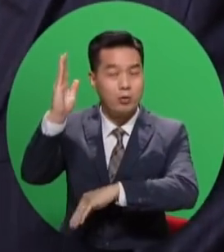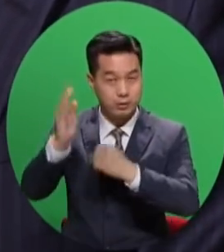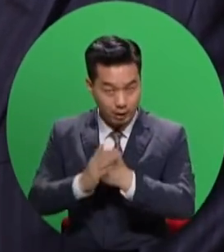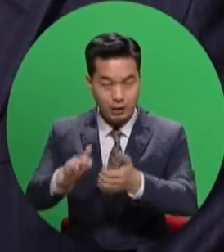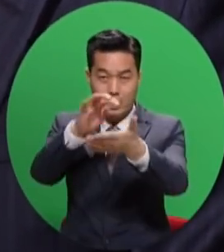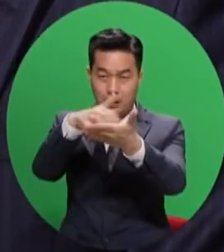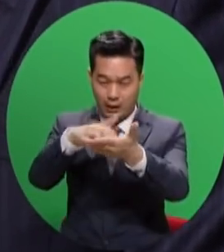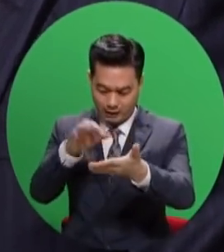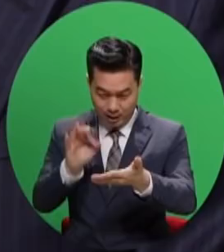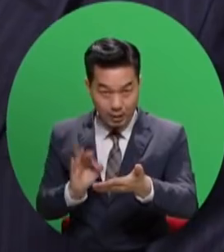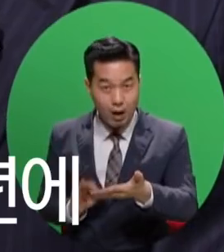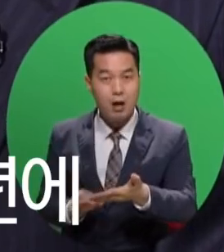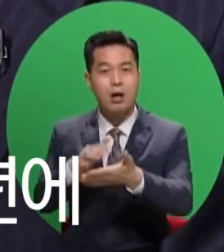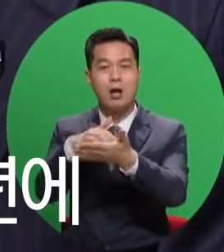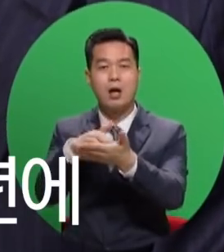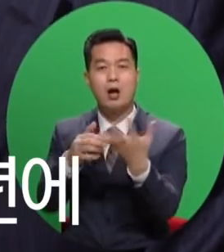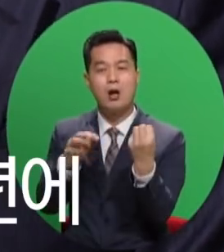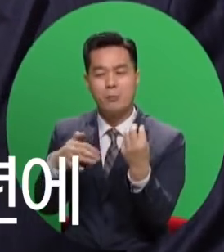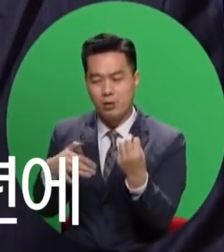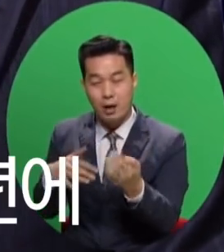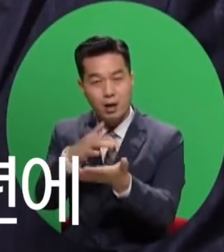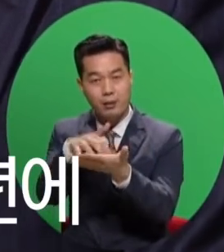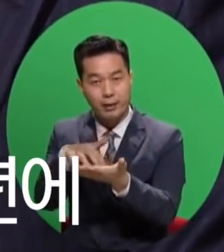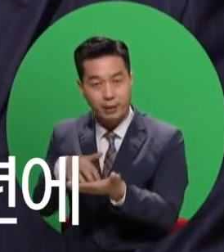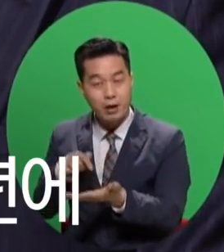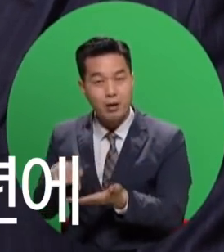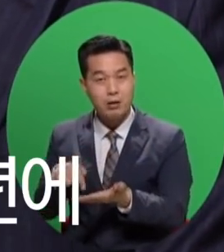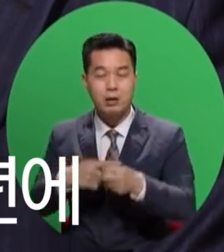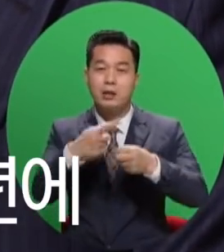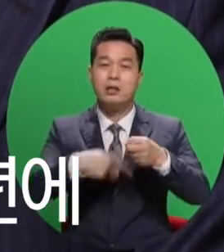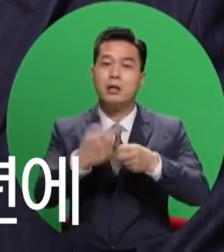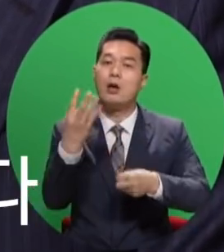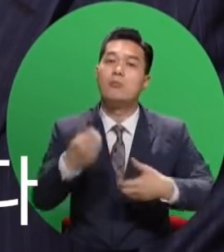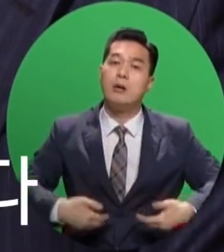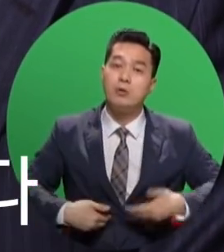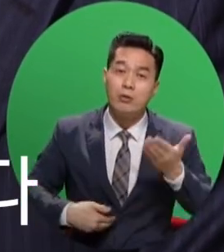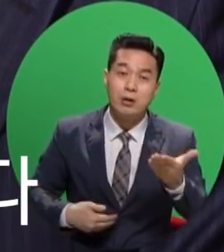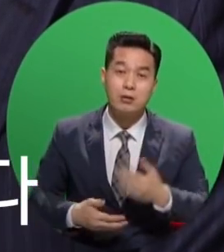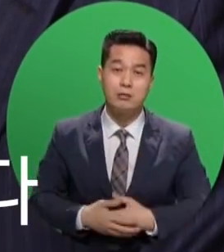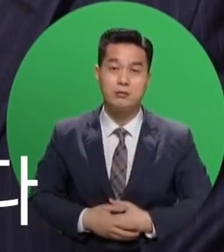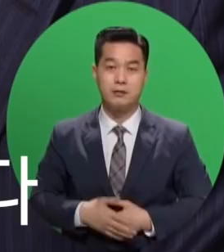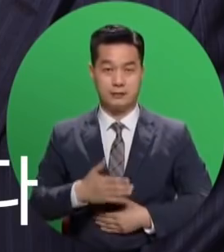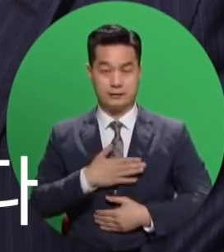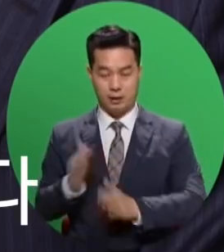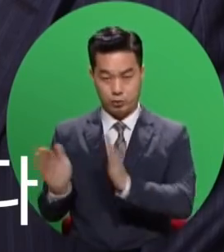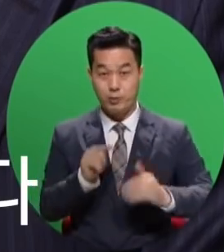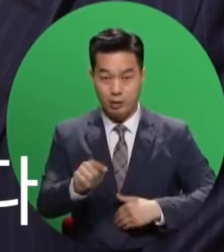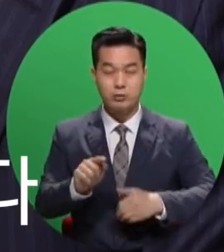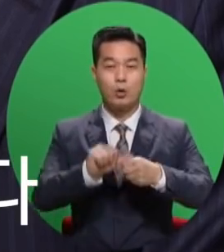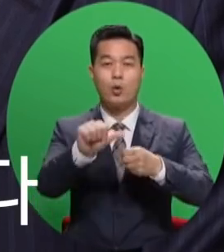계산을 해봤습니다 얼마나 들어가는 걸로 계산을 하십니까 일련의 저흰 젠 제가 준비한 것은